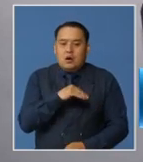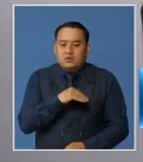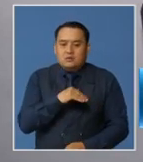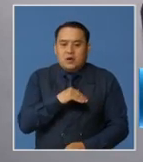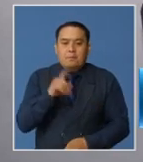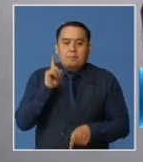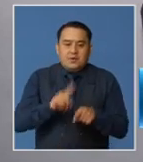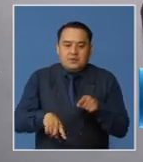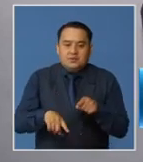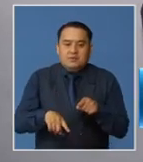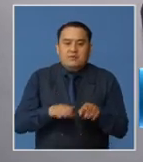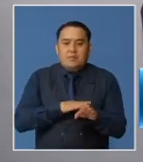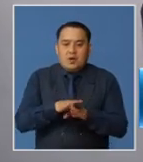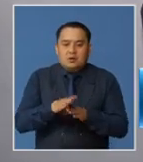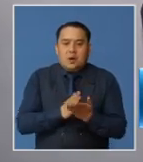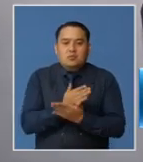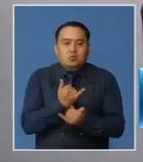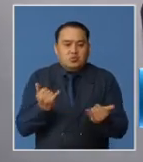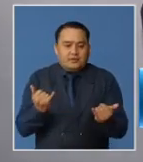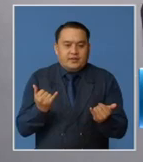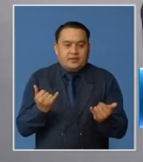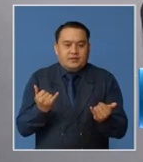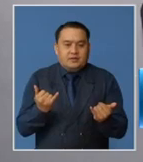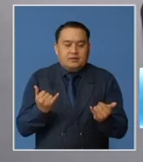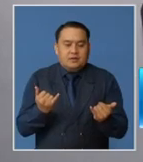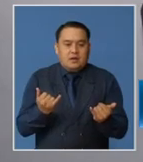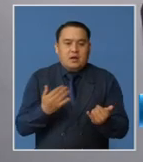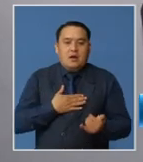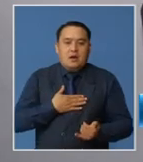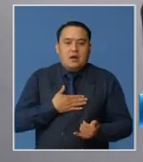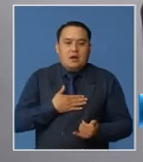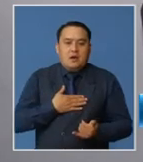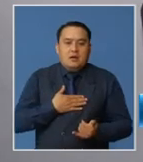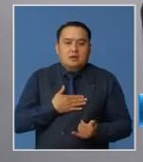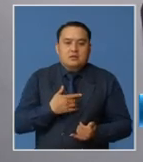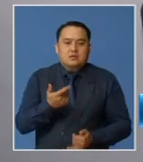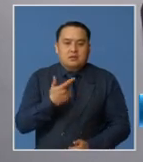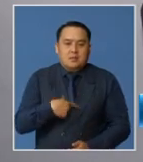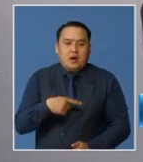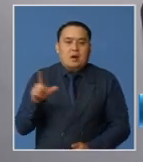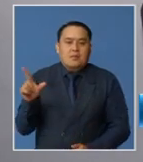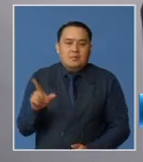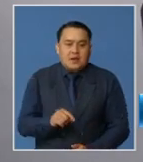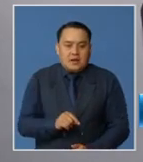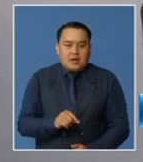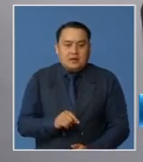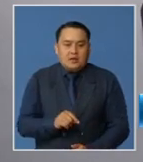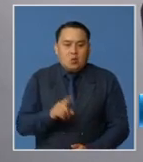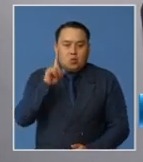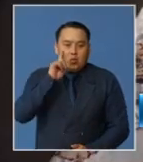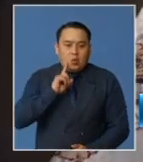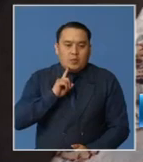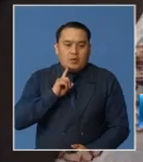и быстро обслуживает. Тем более я не ходячая больная. Ко мне приезжает, мне это очень